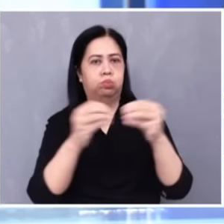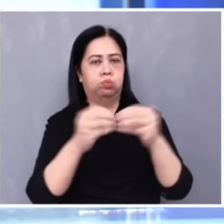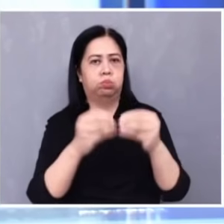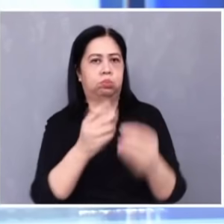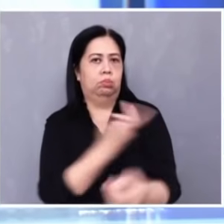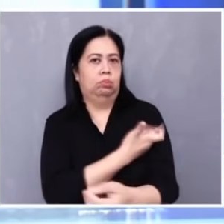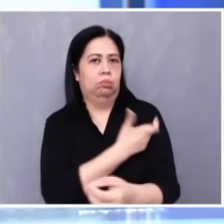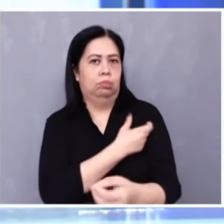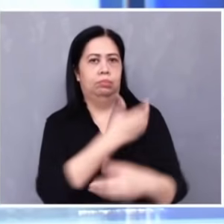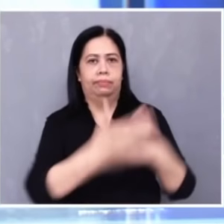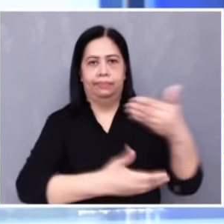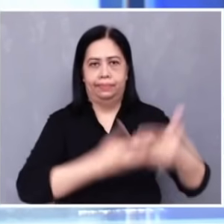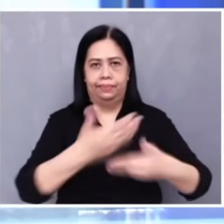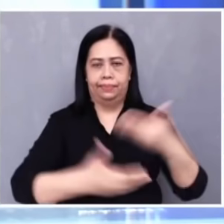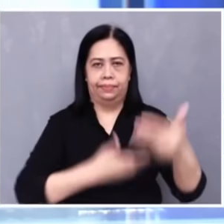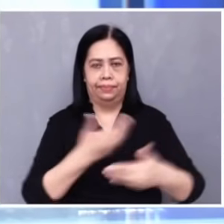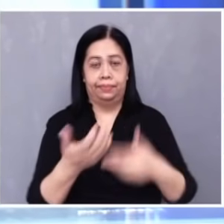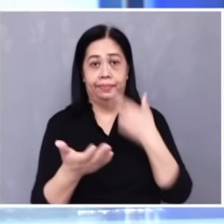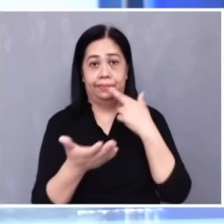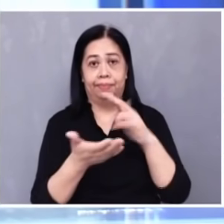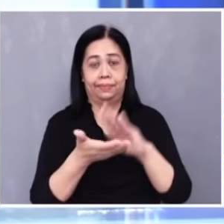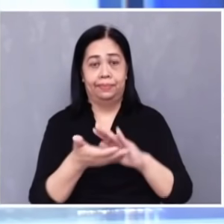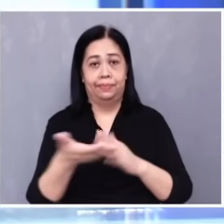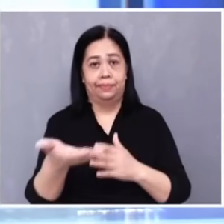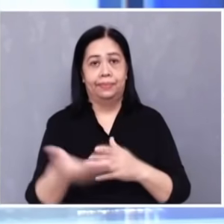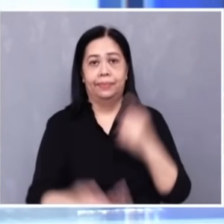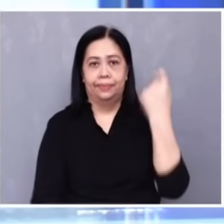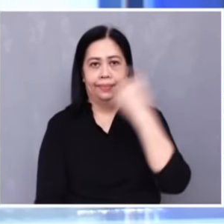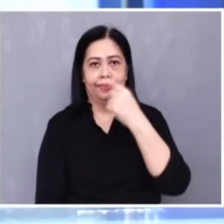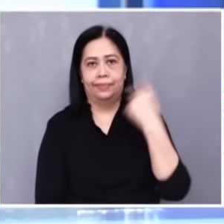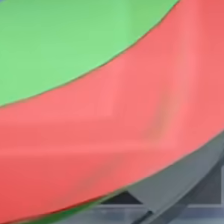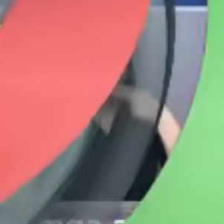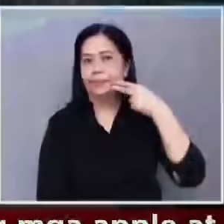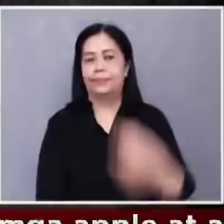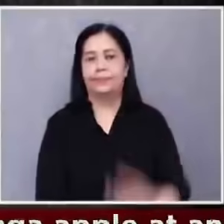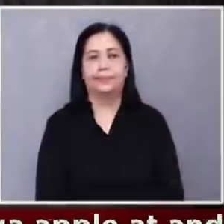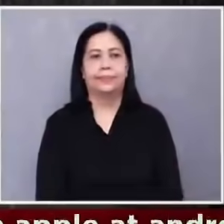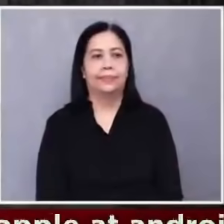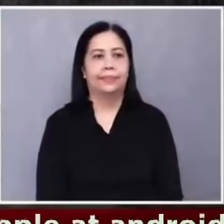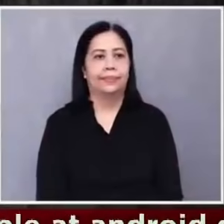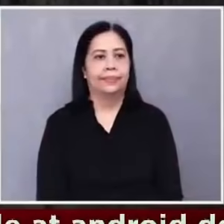rollout. Nagpapatrol, Zen Hernandez.